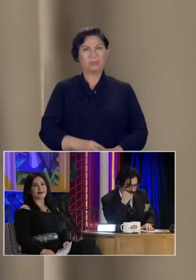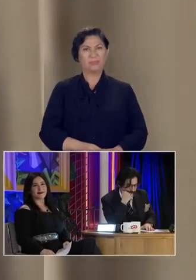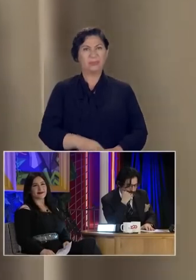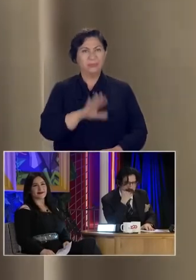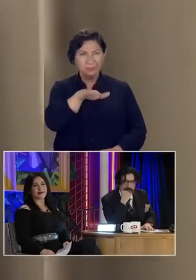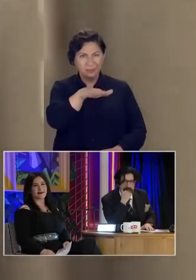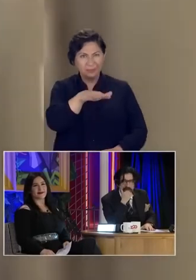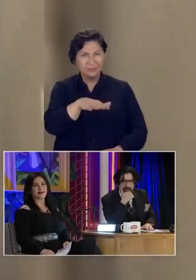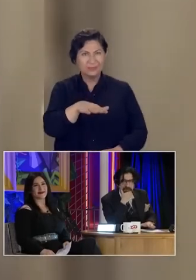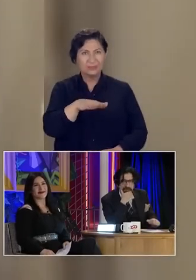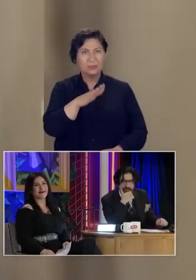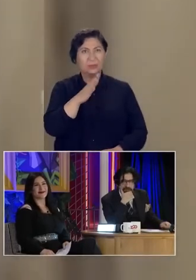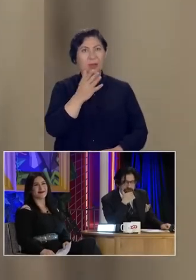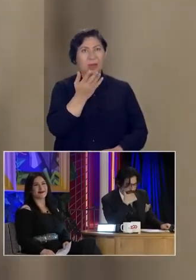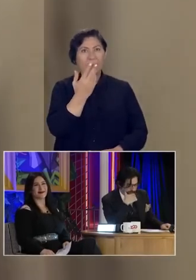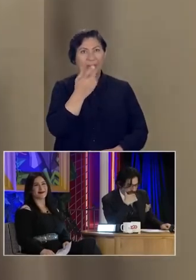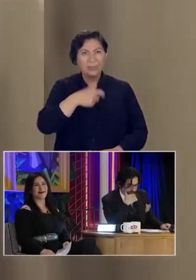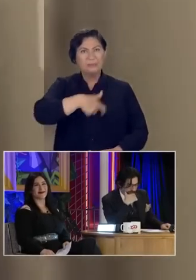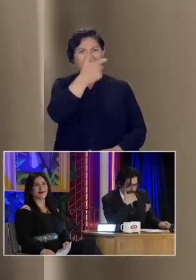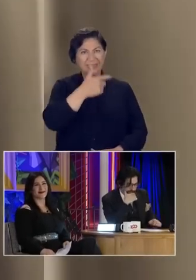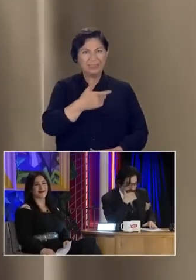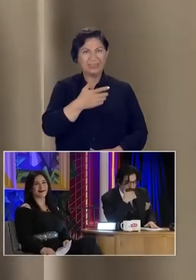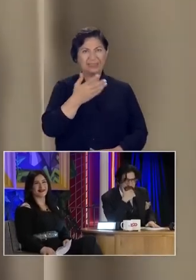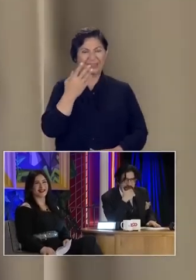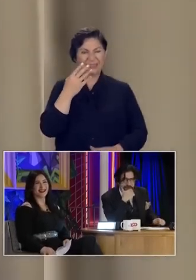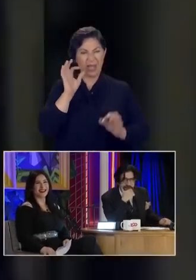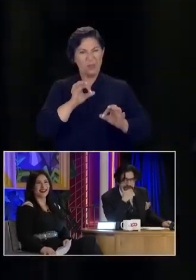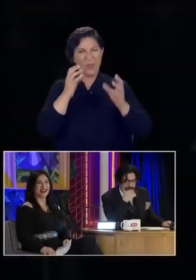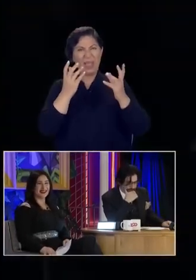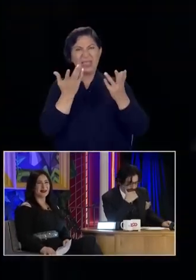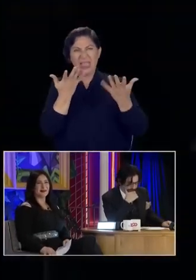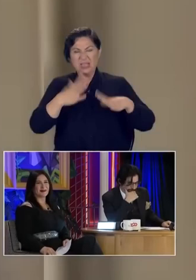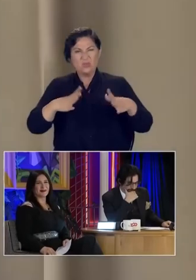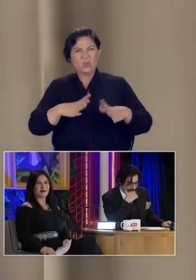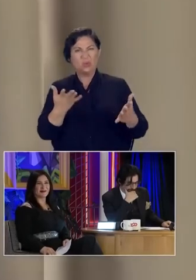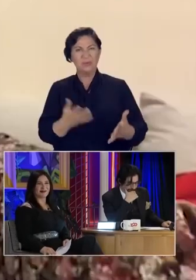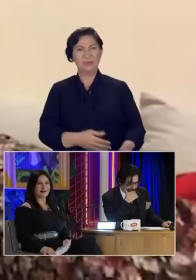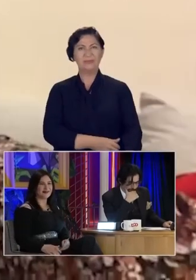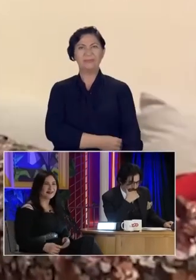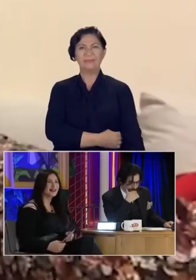Aa, aklımı sünen, Allah kabul etsin. Aklımı sünen, öyle tutacaksan tutun. Daha ne diyeyim sen?